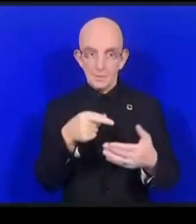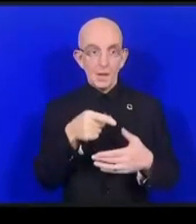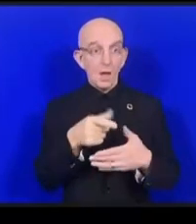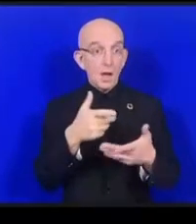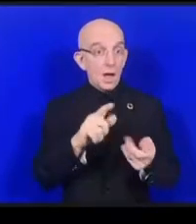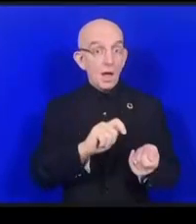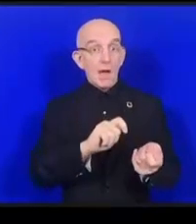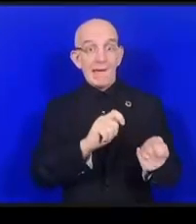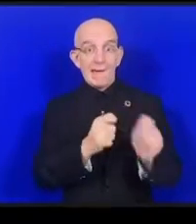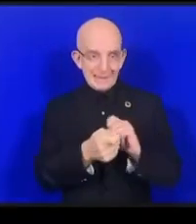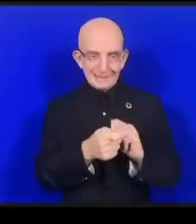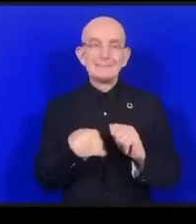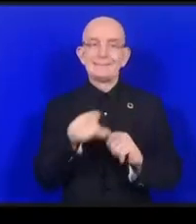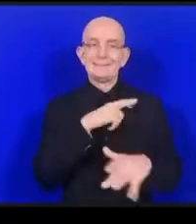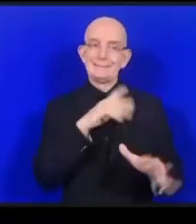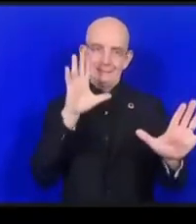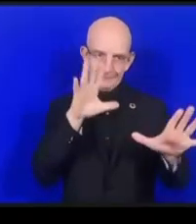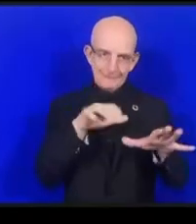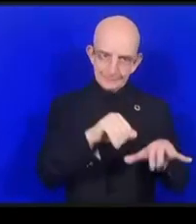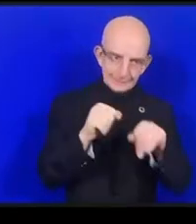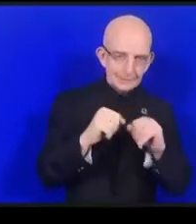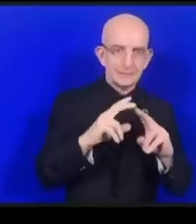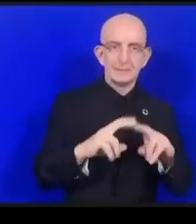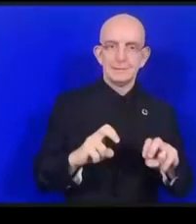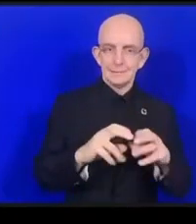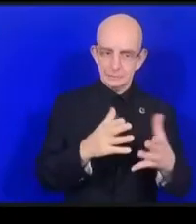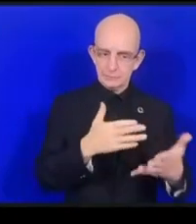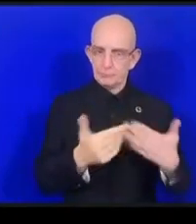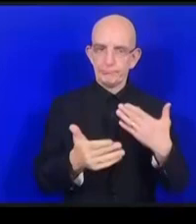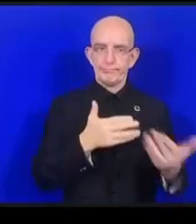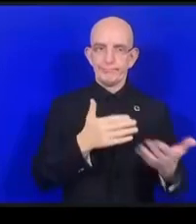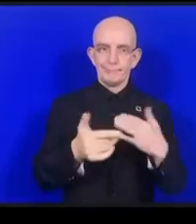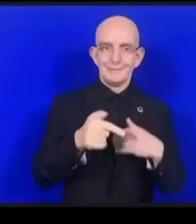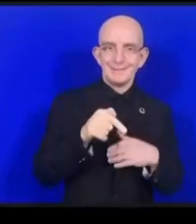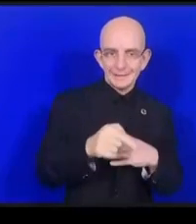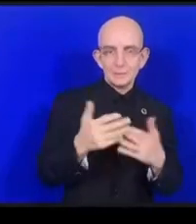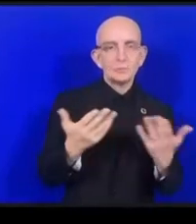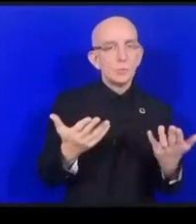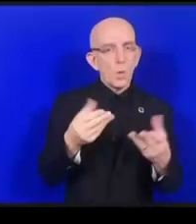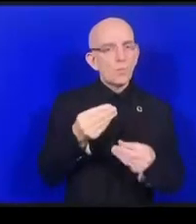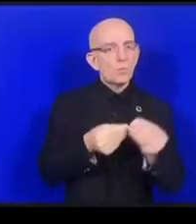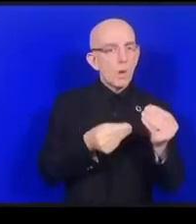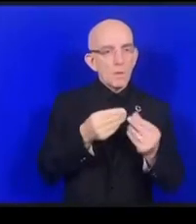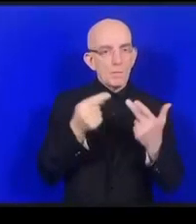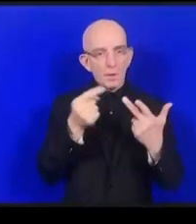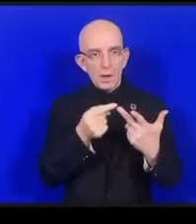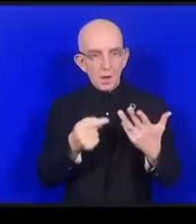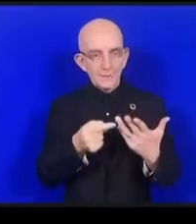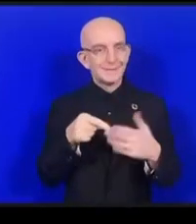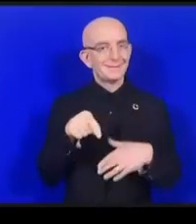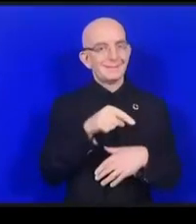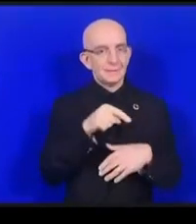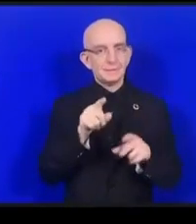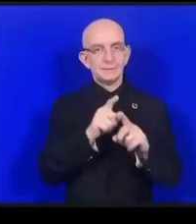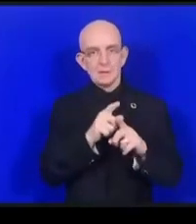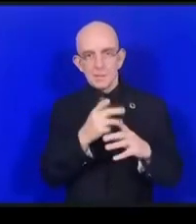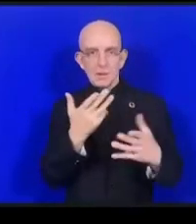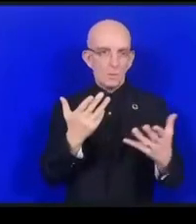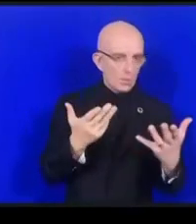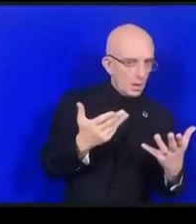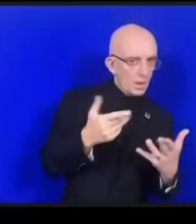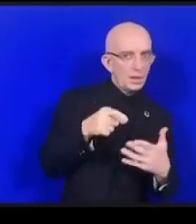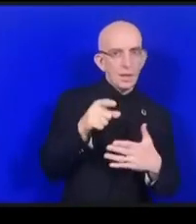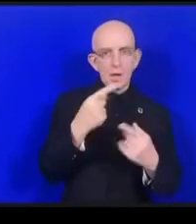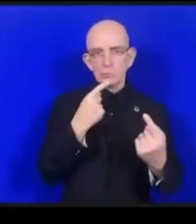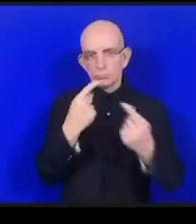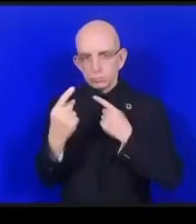ними дальше сделать на их жизненном цикле вот проблема о которых говорит динамическая коалиция вот что мы обсуждаем вот проблемы которые